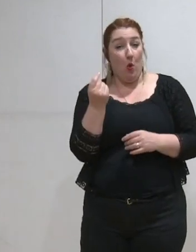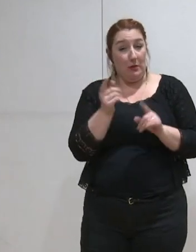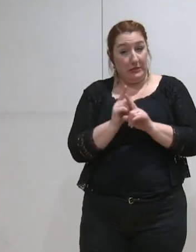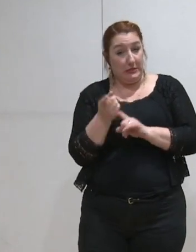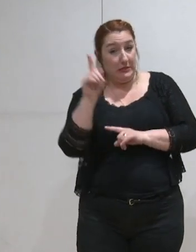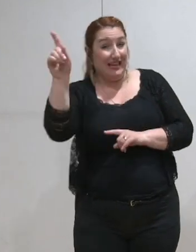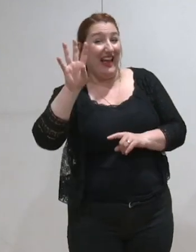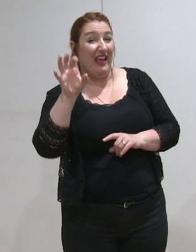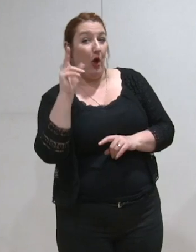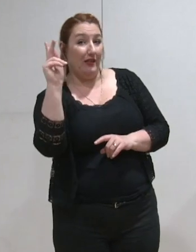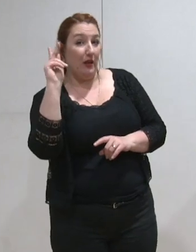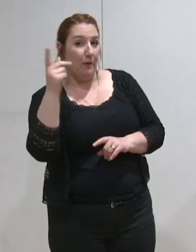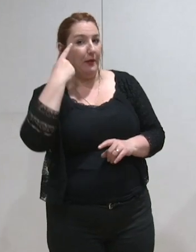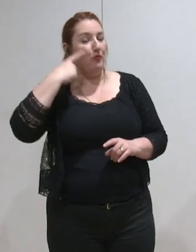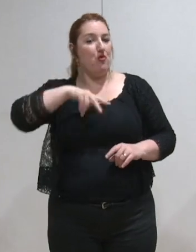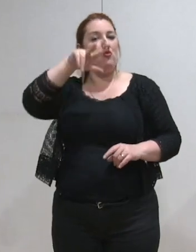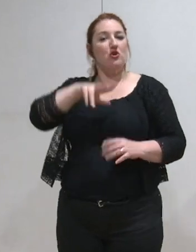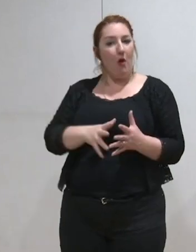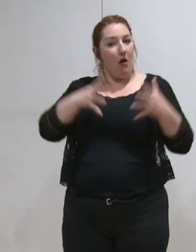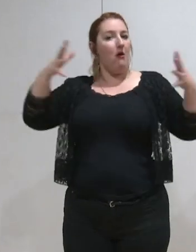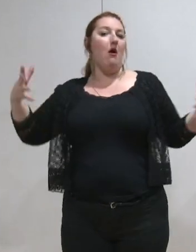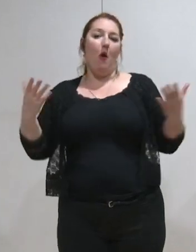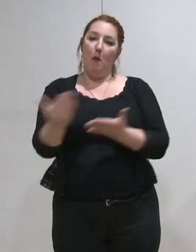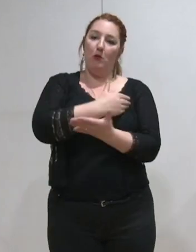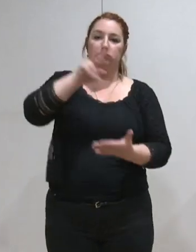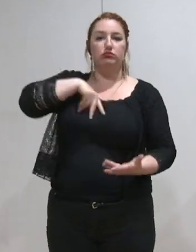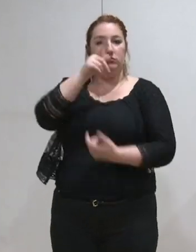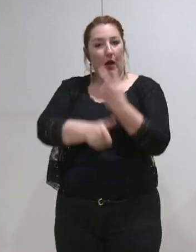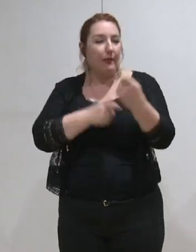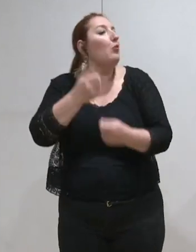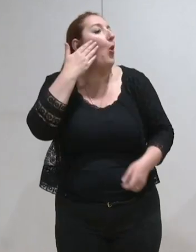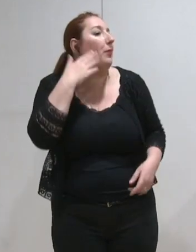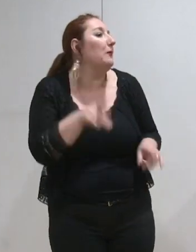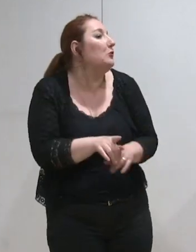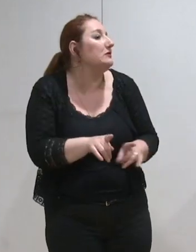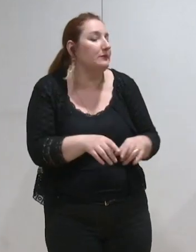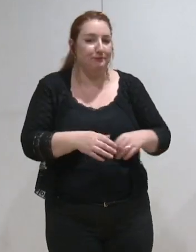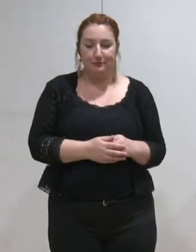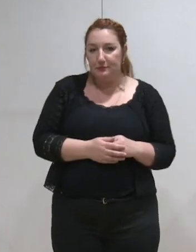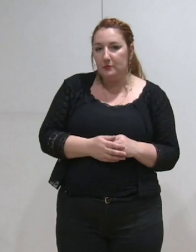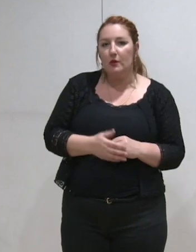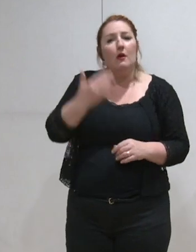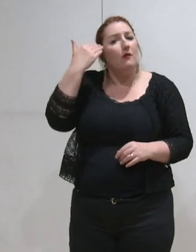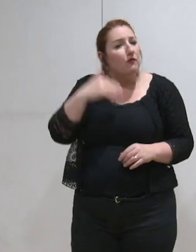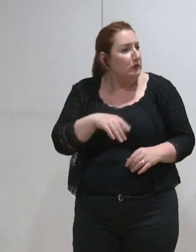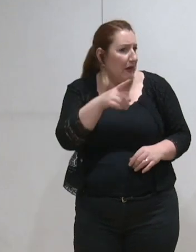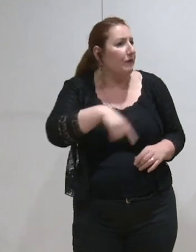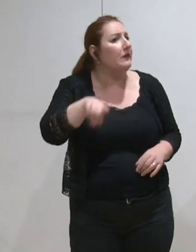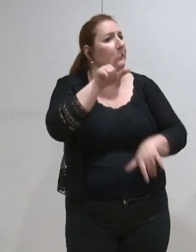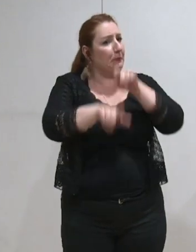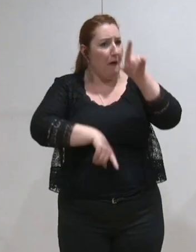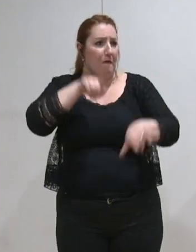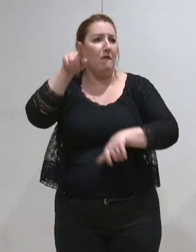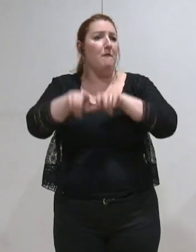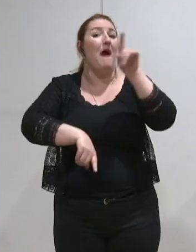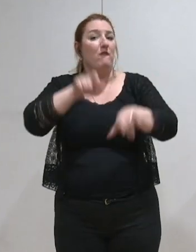enfin un logement assez grand et accessible à ses revenus qui ne sait pas que des personnes dorment dans leur voiture et par exemple